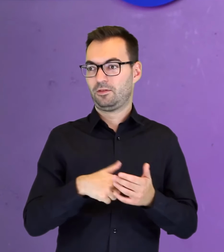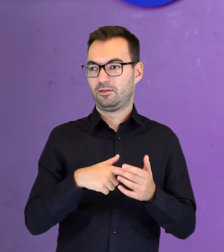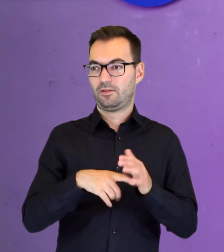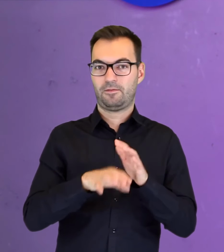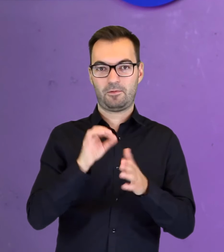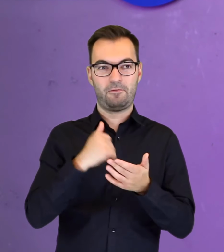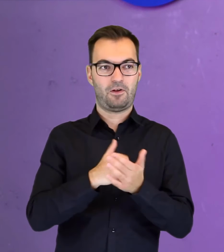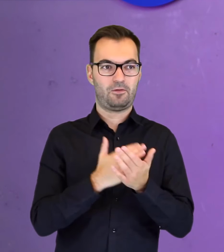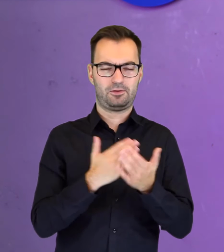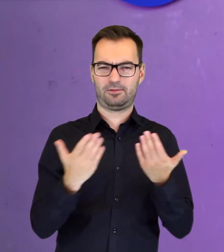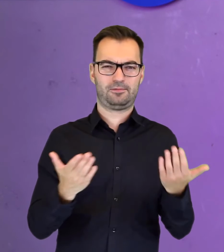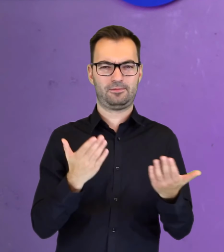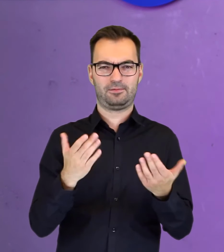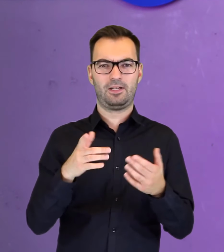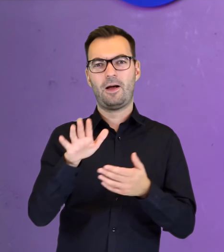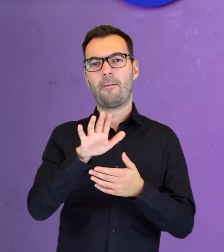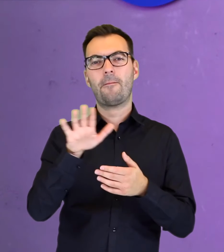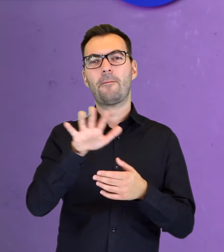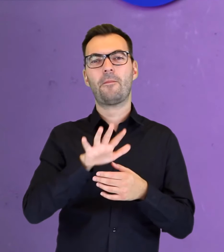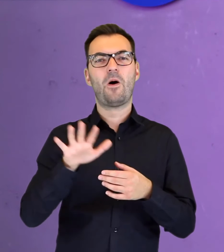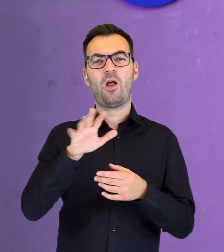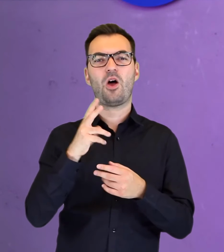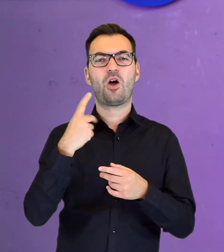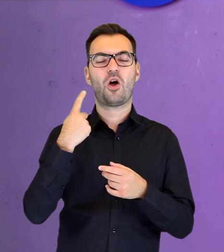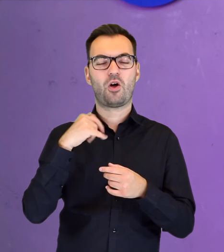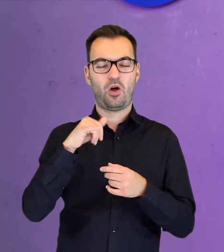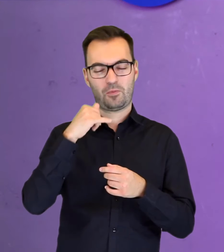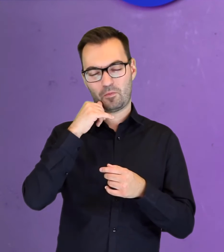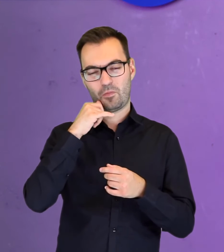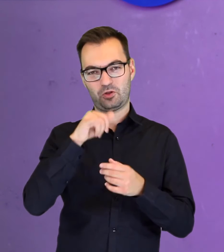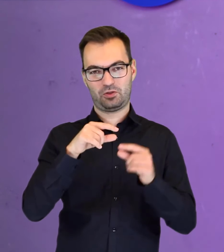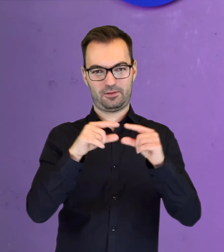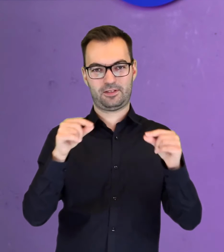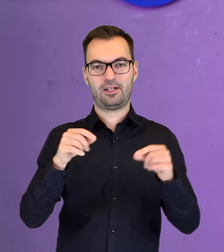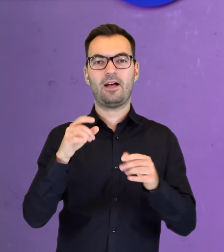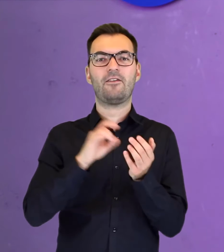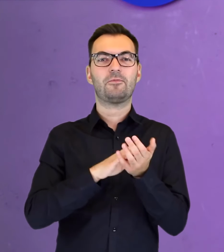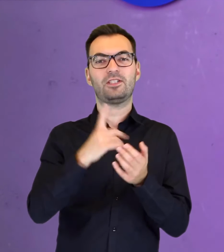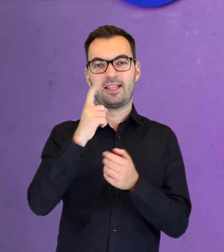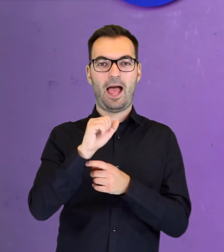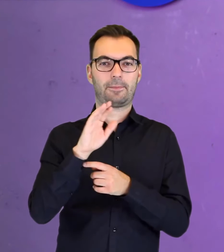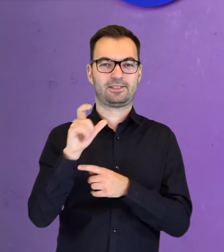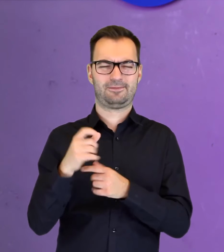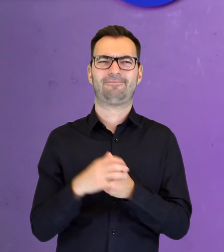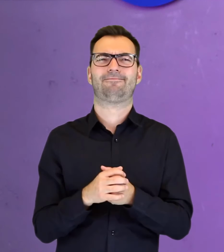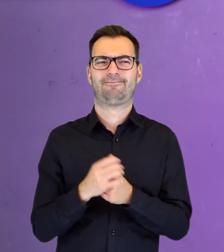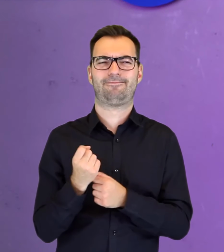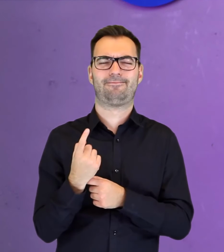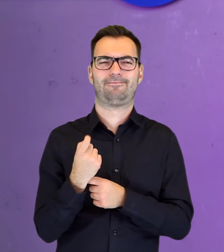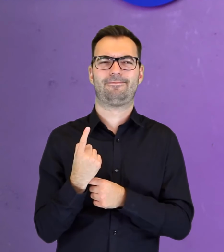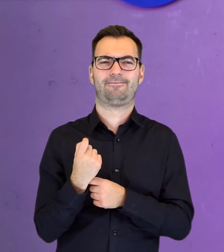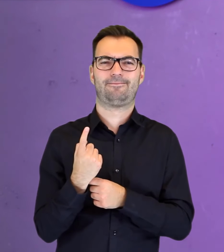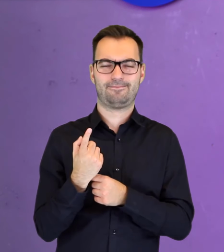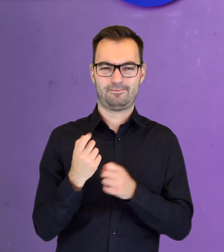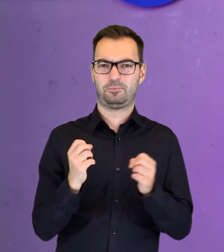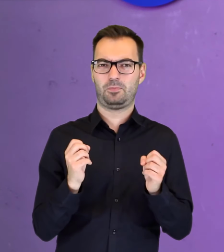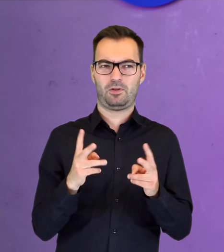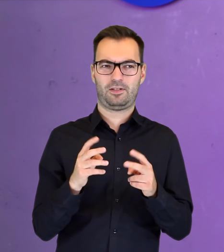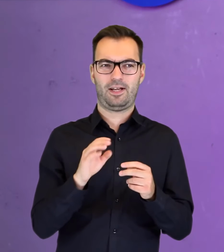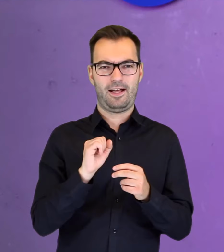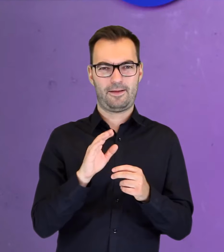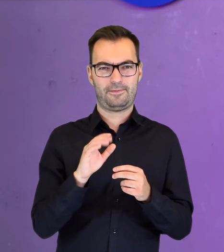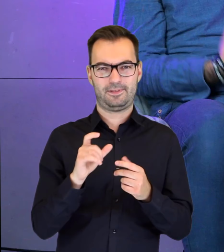prowincję i teraz kurczę i fantastycznie Wybierz prowincje to jest wybierz województwo albo albo Pole kodu pocztowego Wpisz przynajmniej